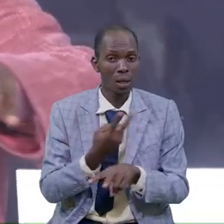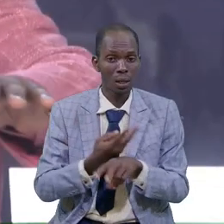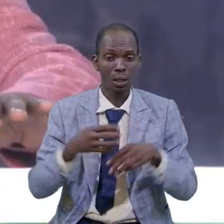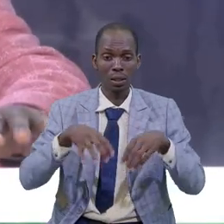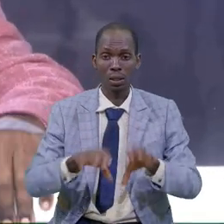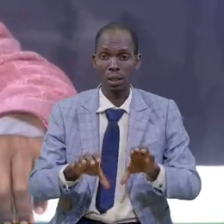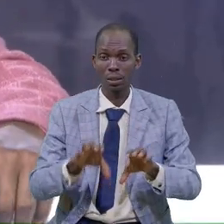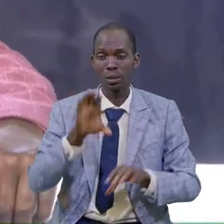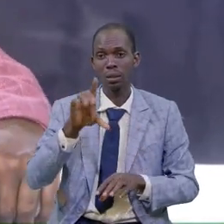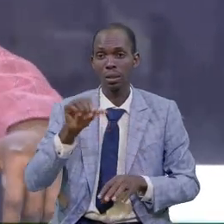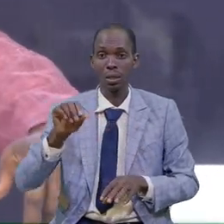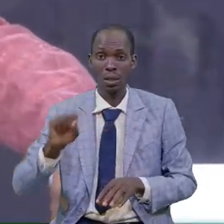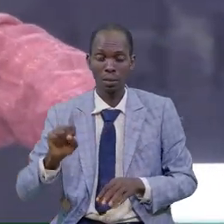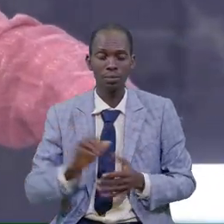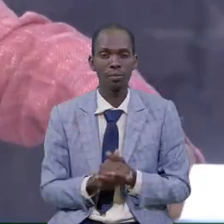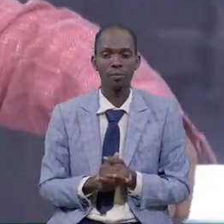nous a donné